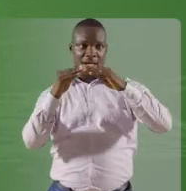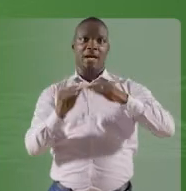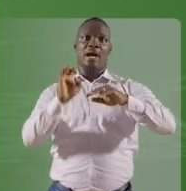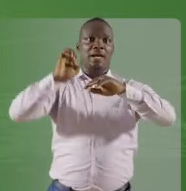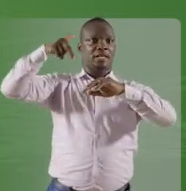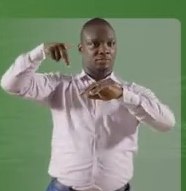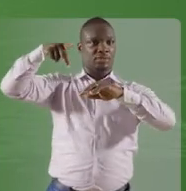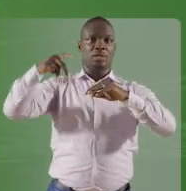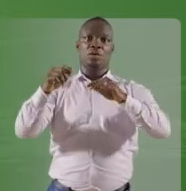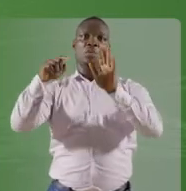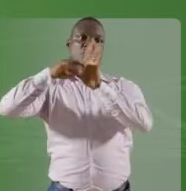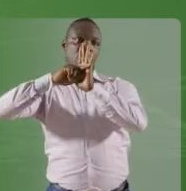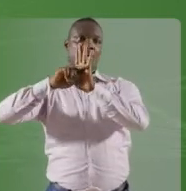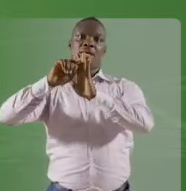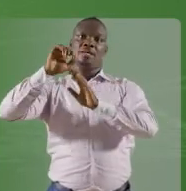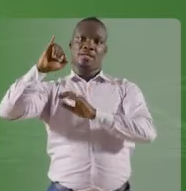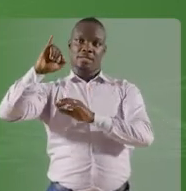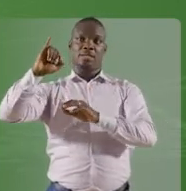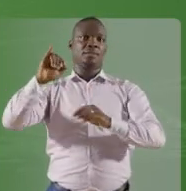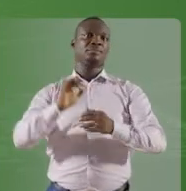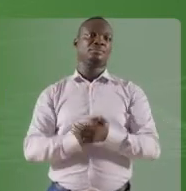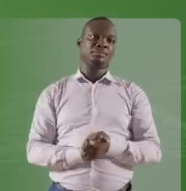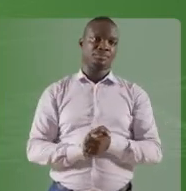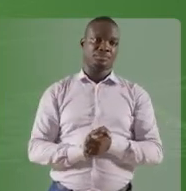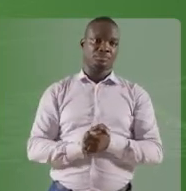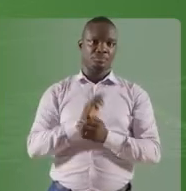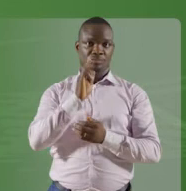va être égal au nombre complexe moins I.